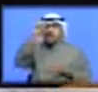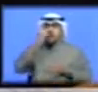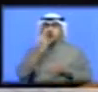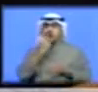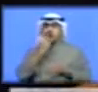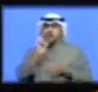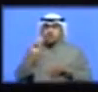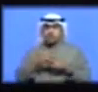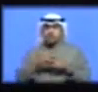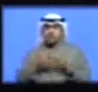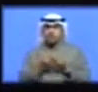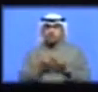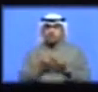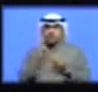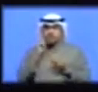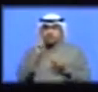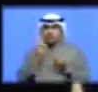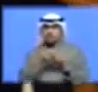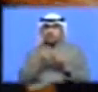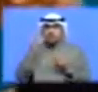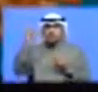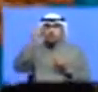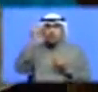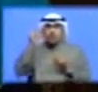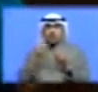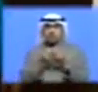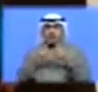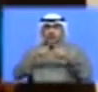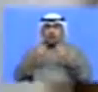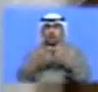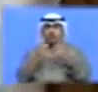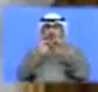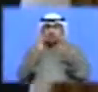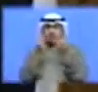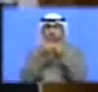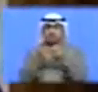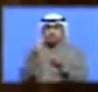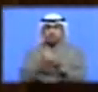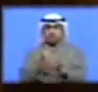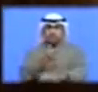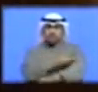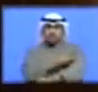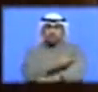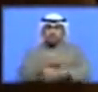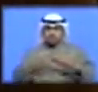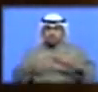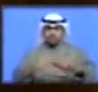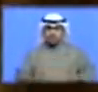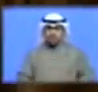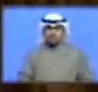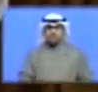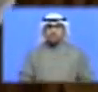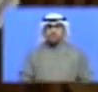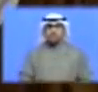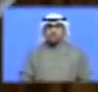ومركز العمليات التابع لإدارة الكوارث واللجنة الاجتماعية وإدارة الخدمات الطبية. ديما دحدال،